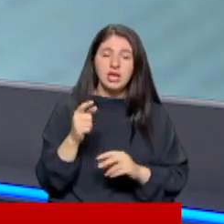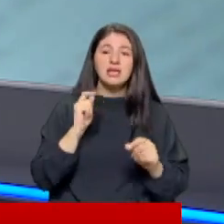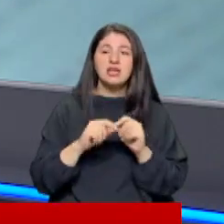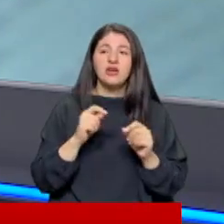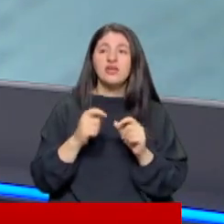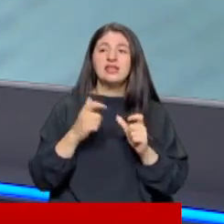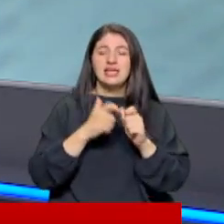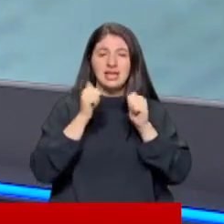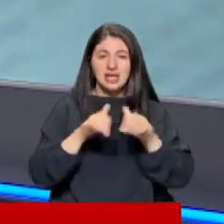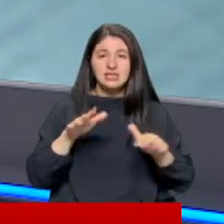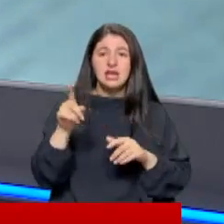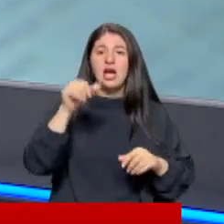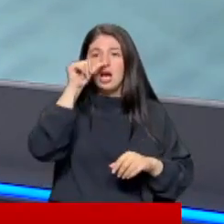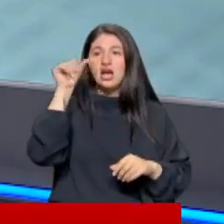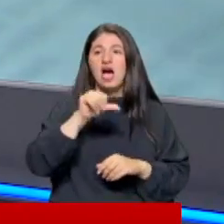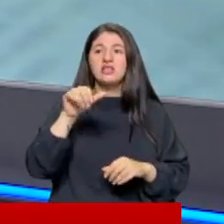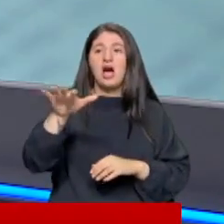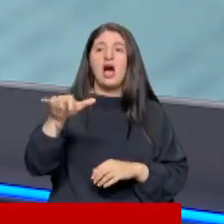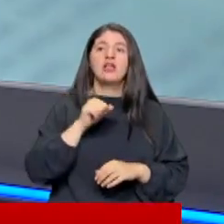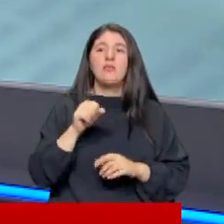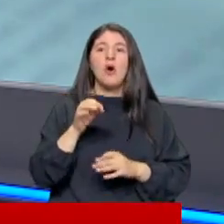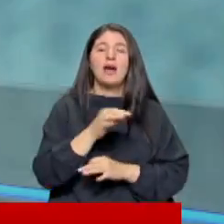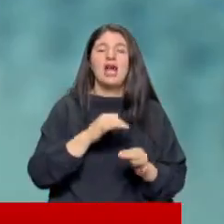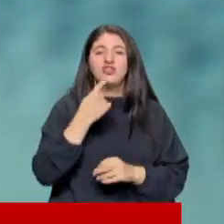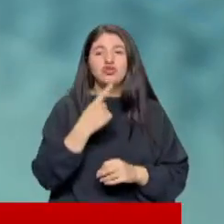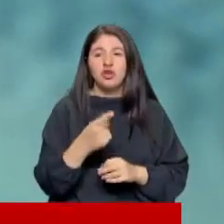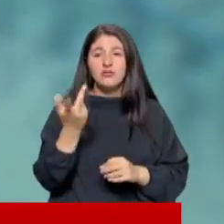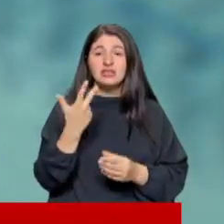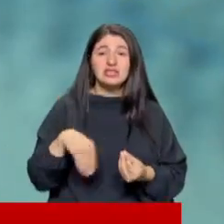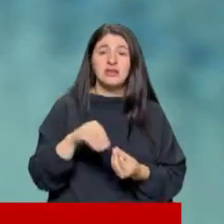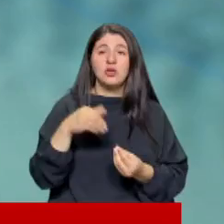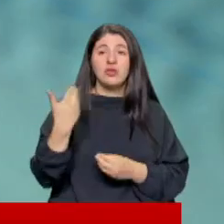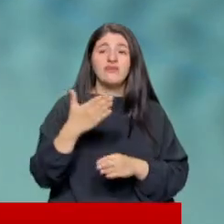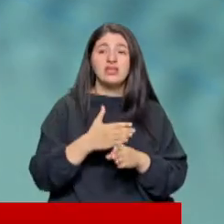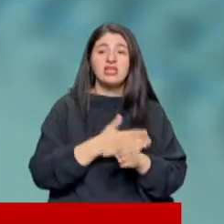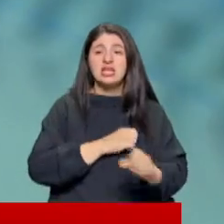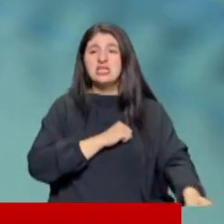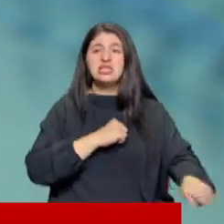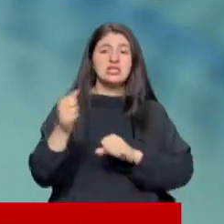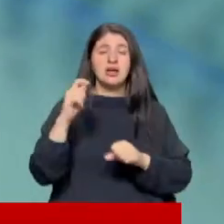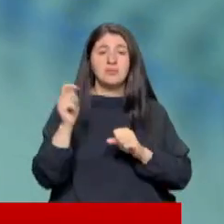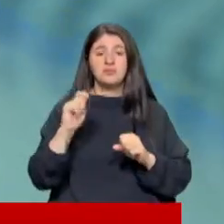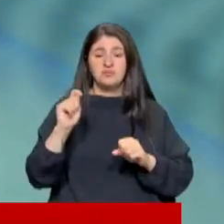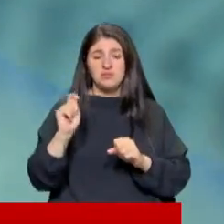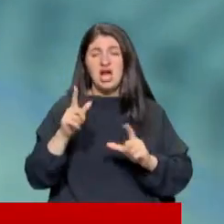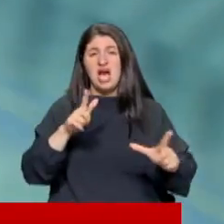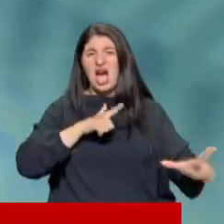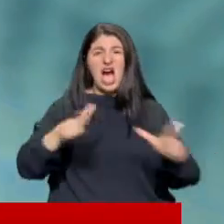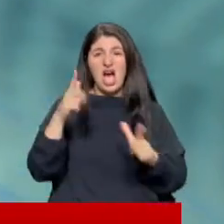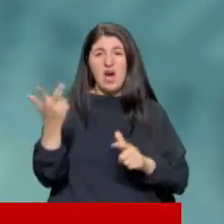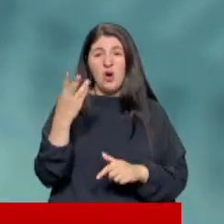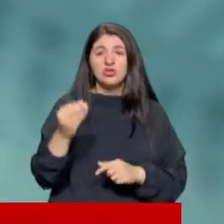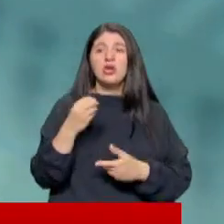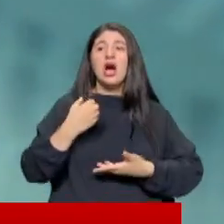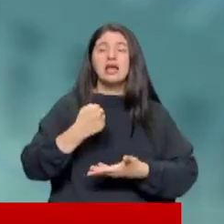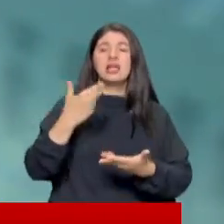Tasarruf genelgesiyle gaz alma operasyonu diyor. Faiz zamlarının ardından vatandaş isyan edip tepkiler çığ gibi büyüyünce